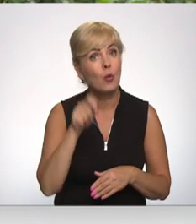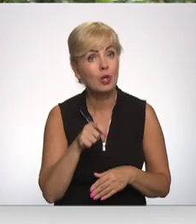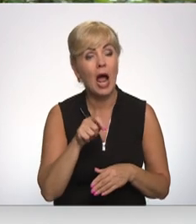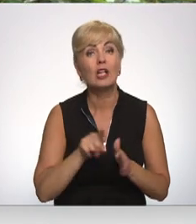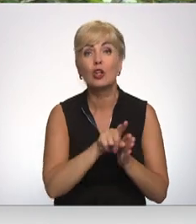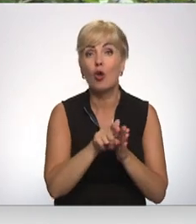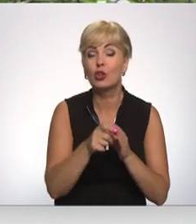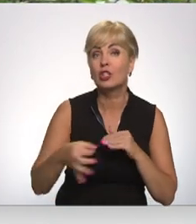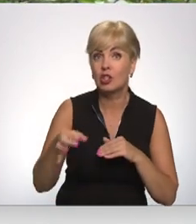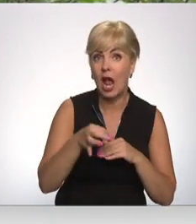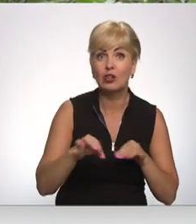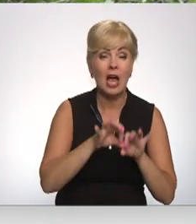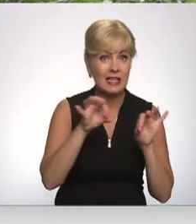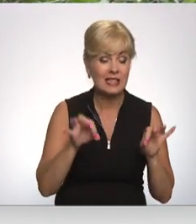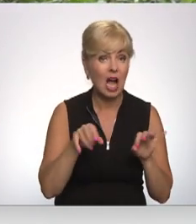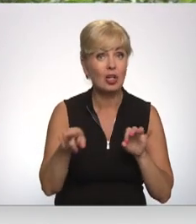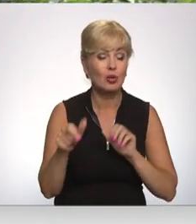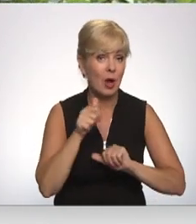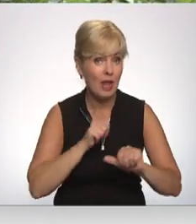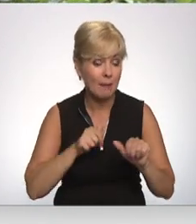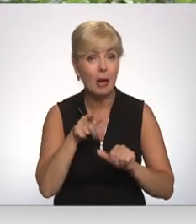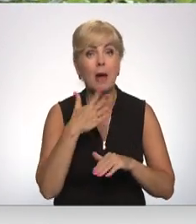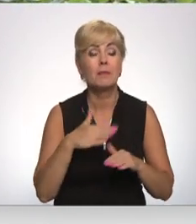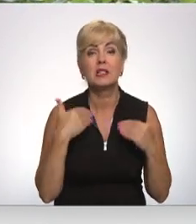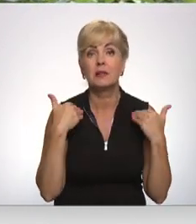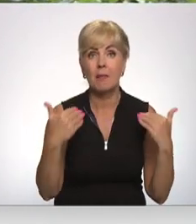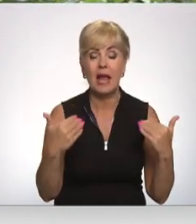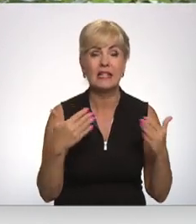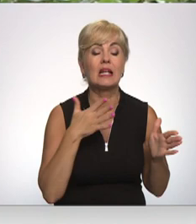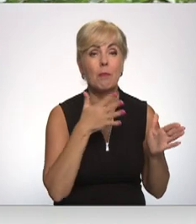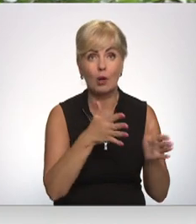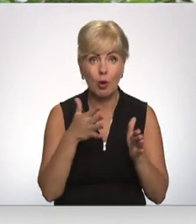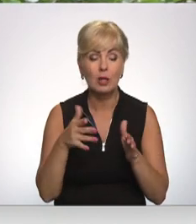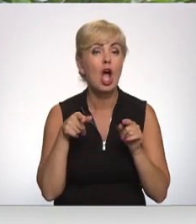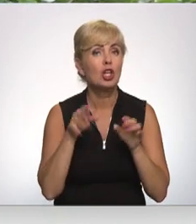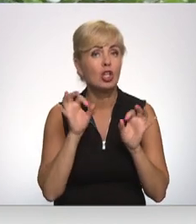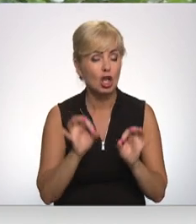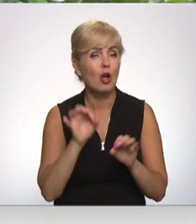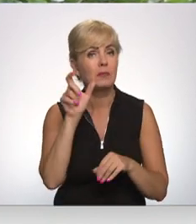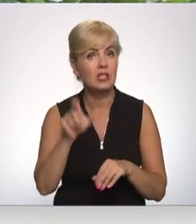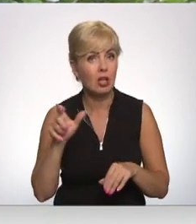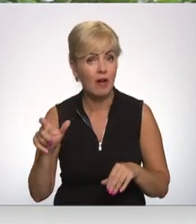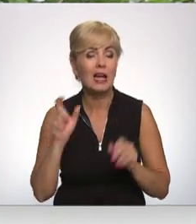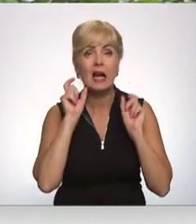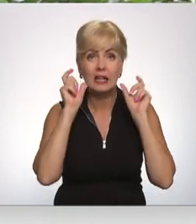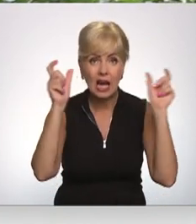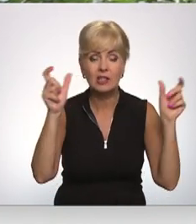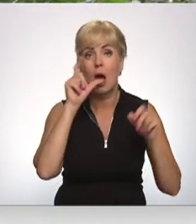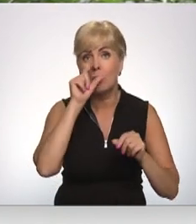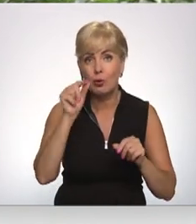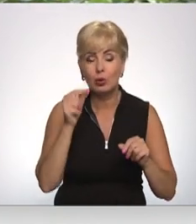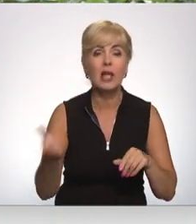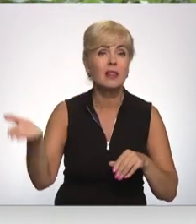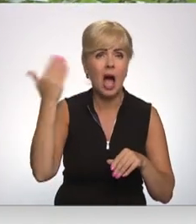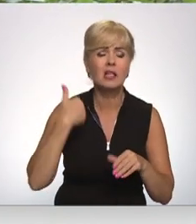Doņeckas reģionā, kur sākās visi nemieri, tur bija ļoti spēcīga propaganda. Un tur tiešām bija cilvēki, kuri kliedza Putin, nāc